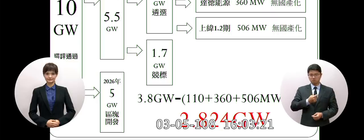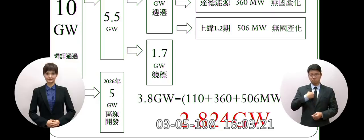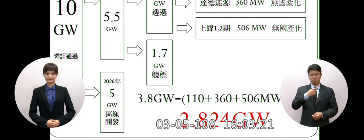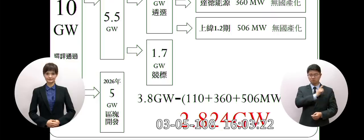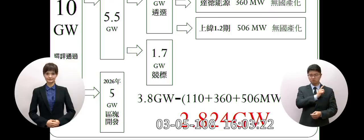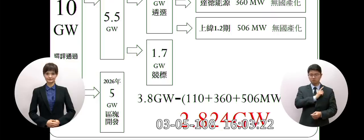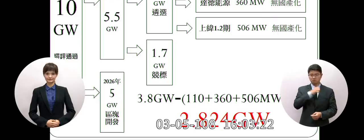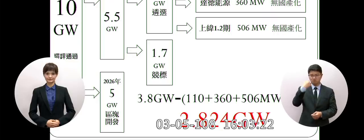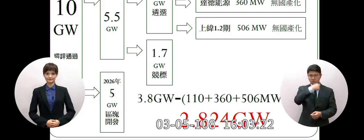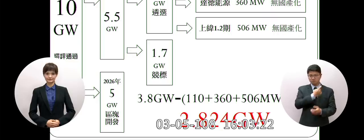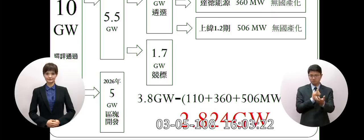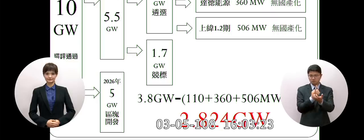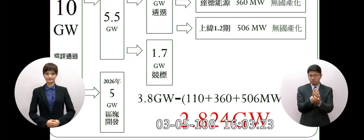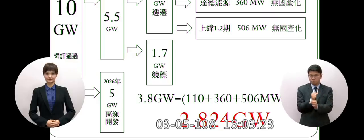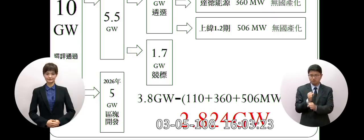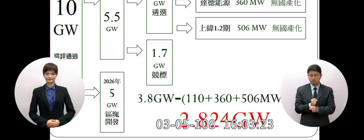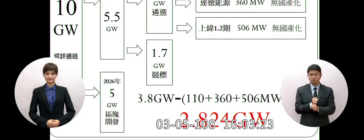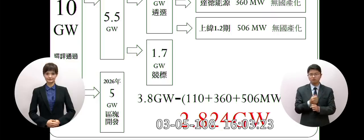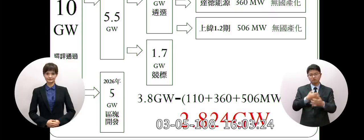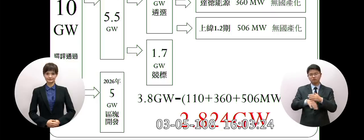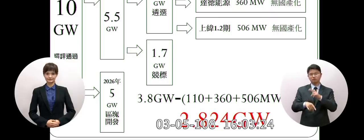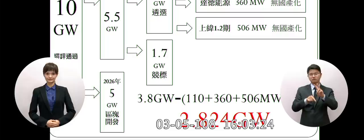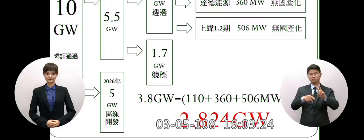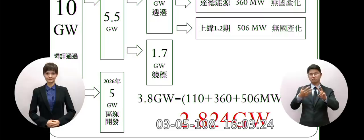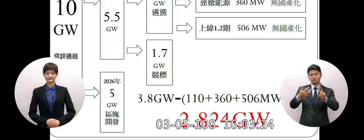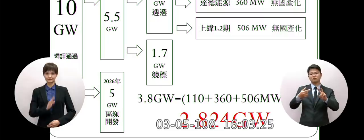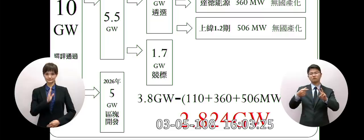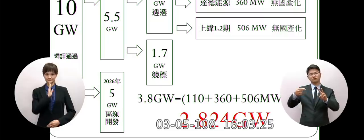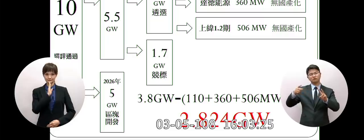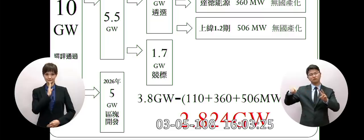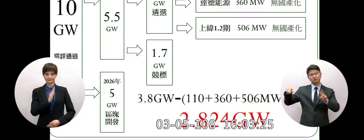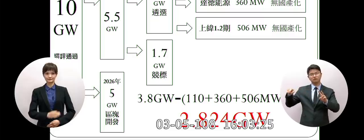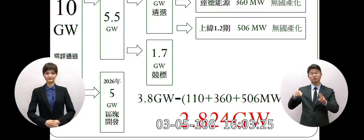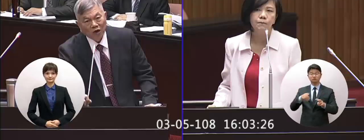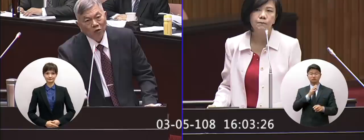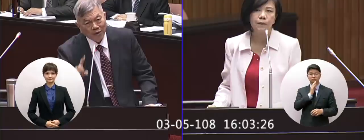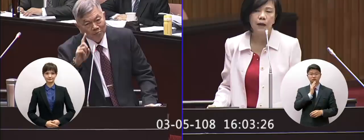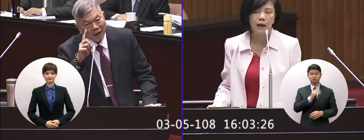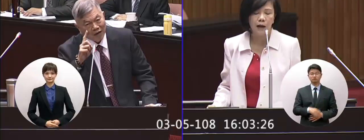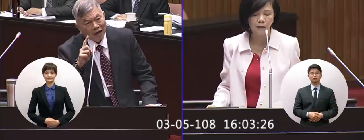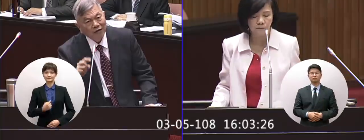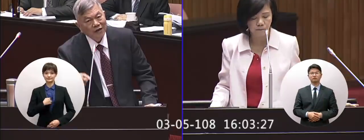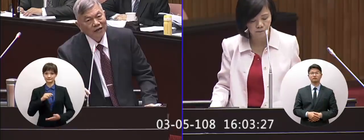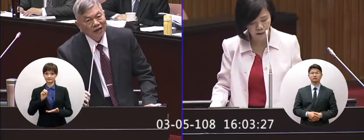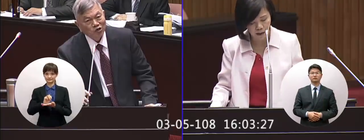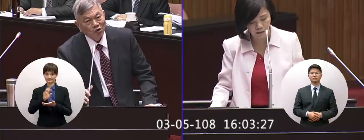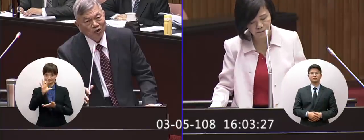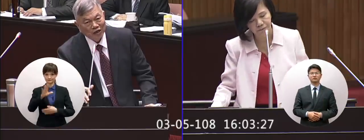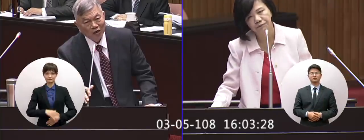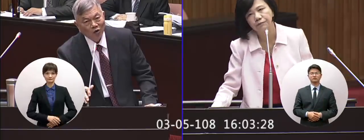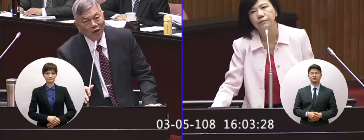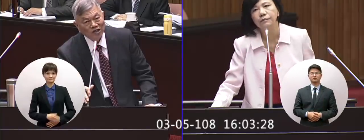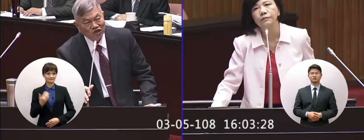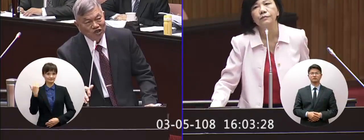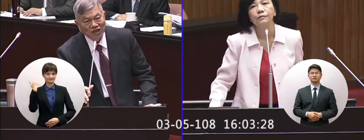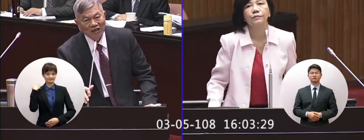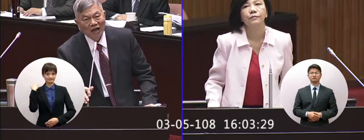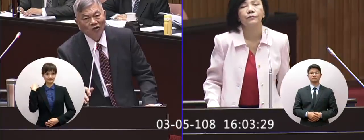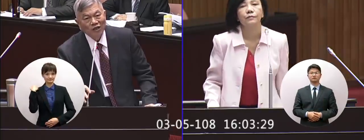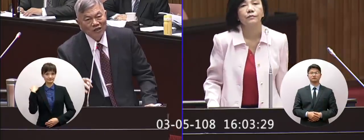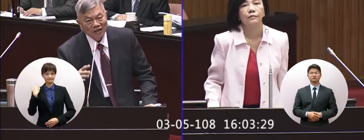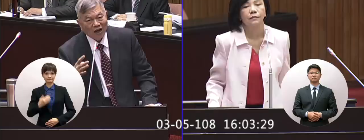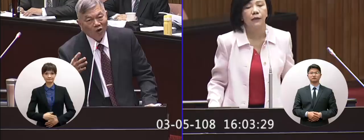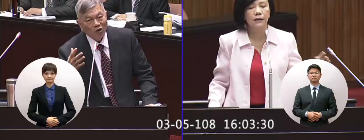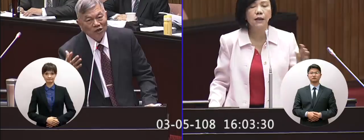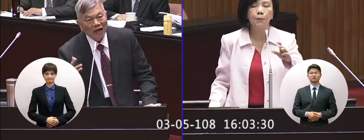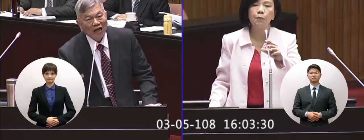下。2.8多的吉瓦瓦， 是， 这没错哈。 这我跟委员报告，那时候因为基于